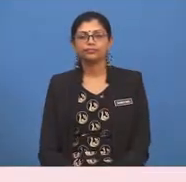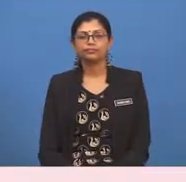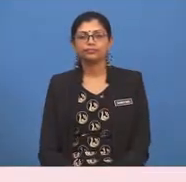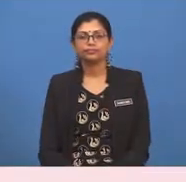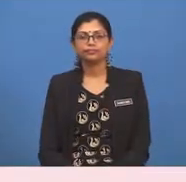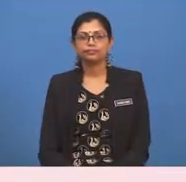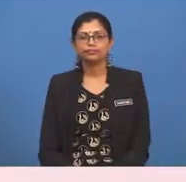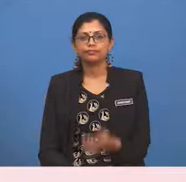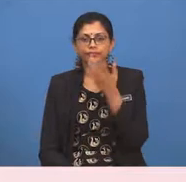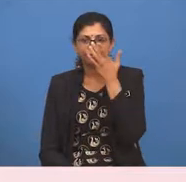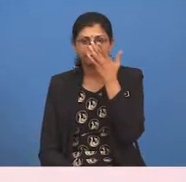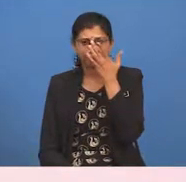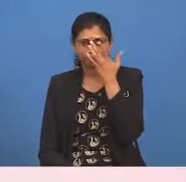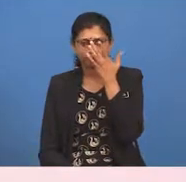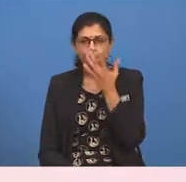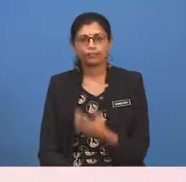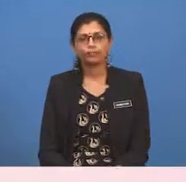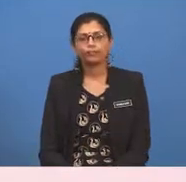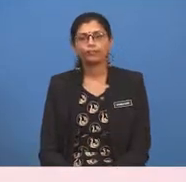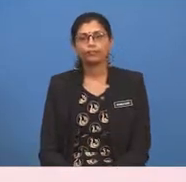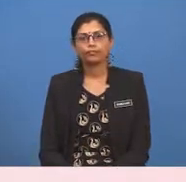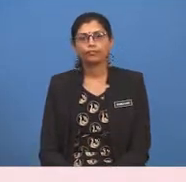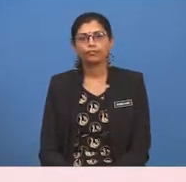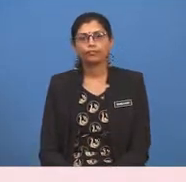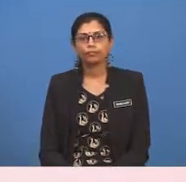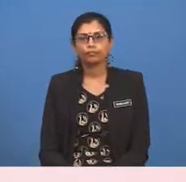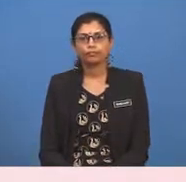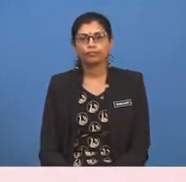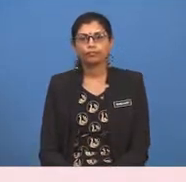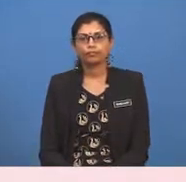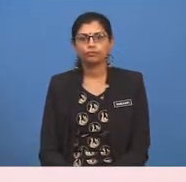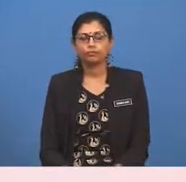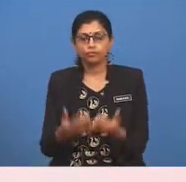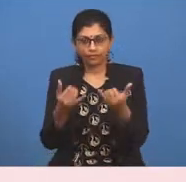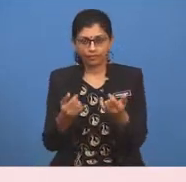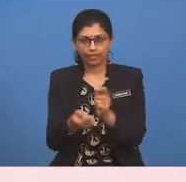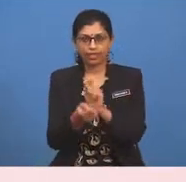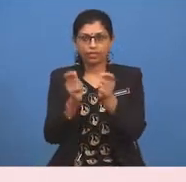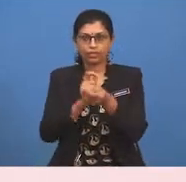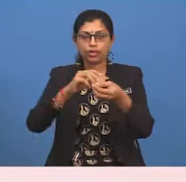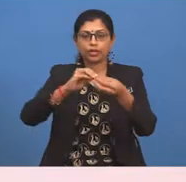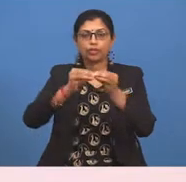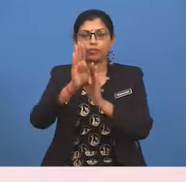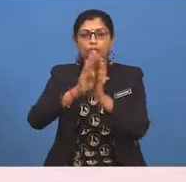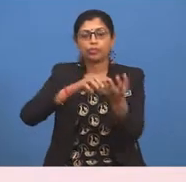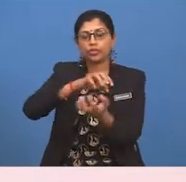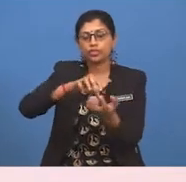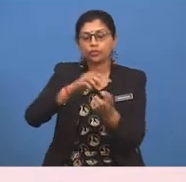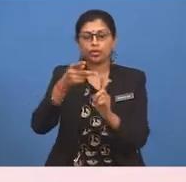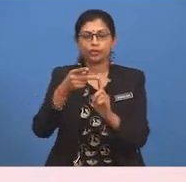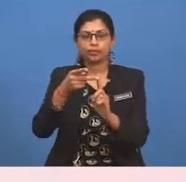Kaedah yang kedua, murid-murid akan menukarkan nombor bercampur kepada pecahan tak